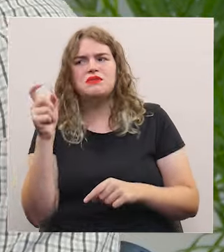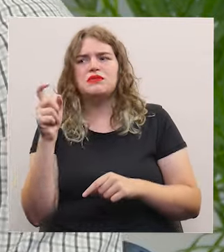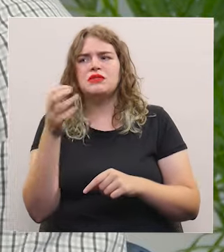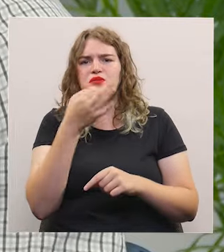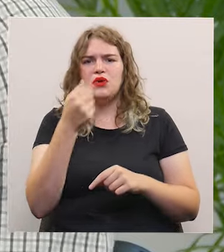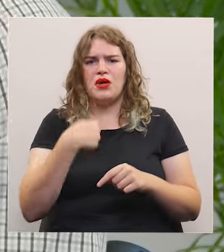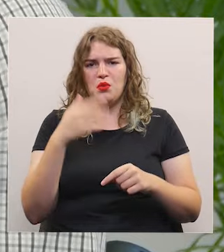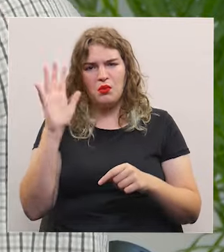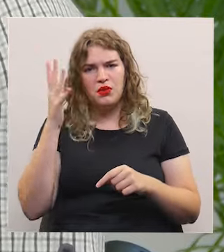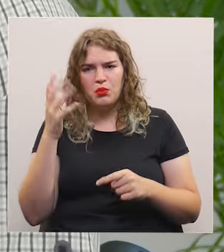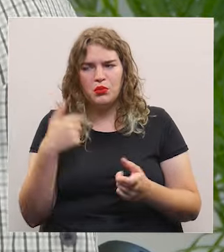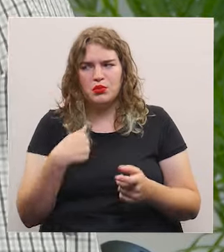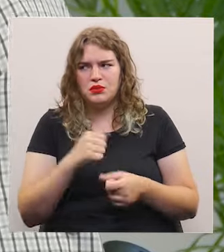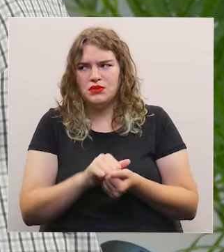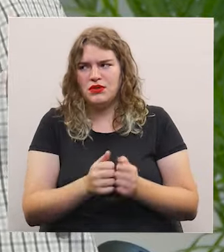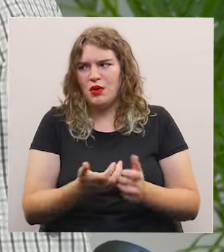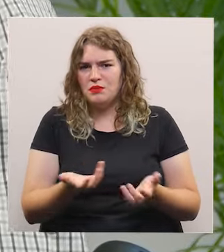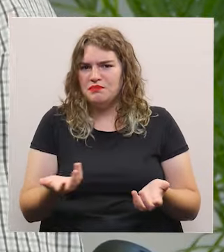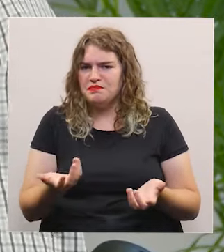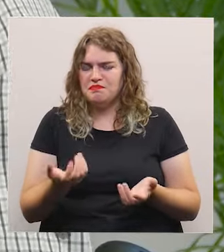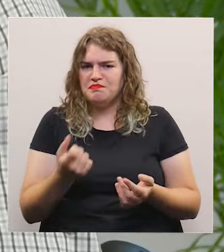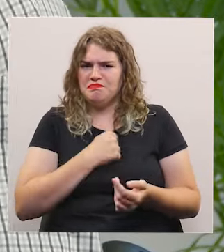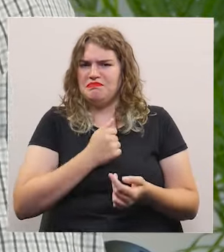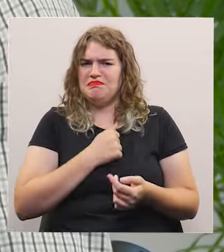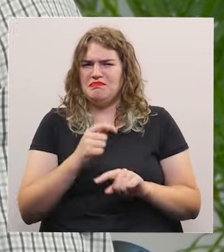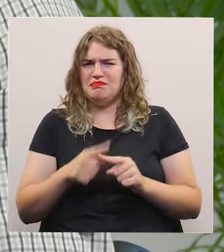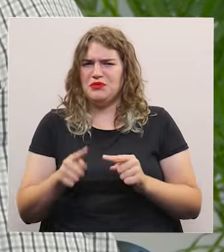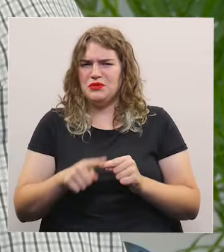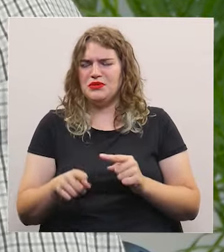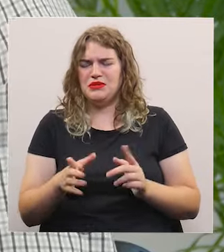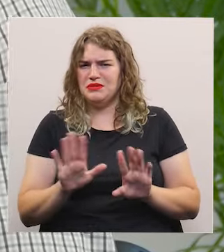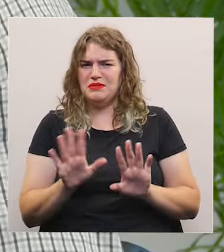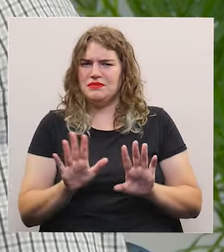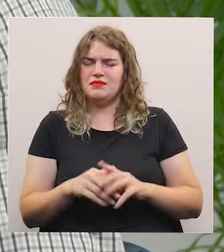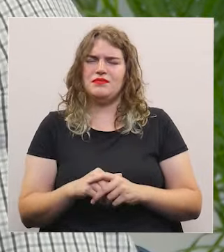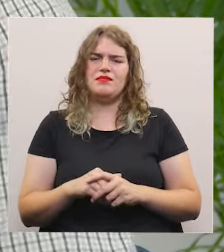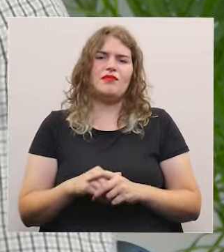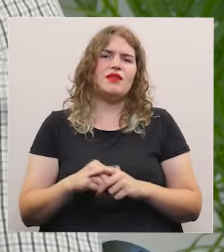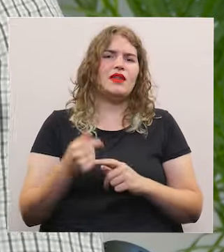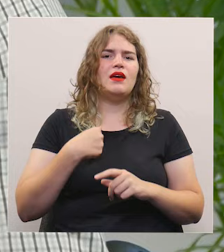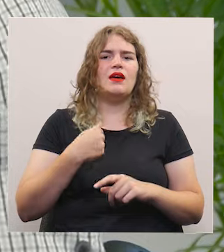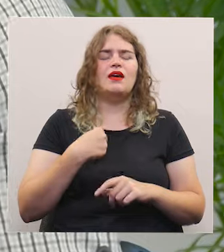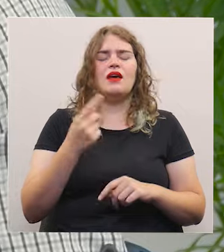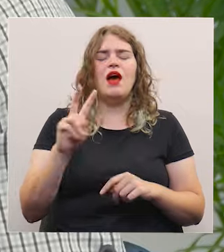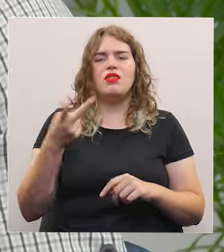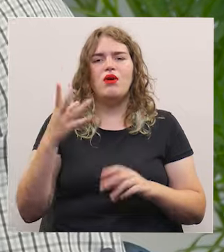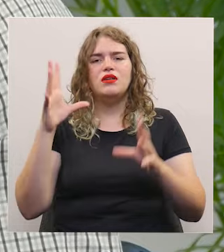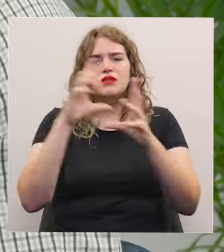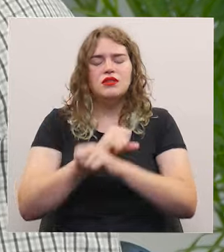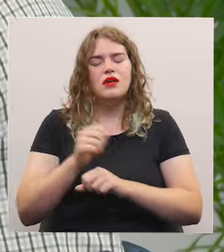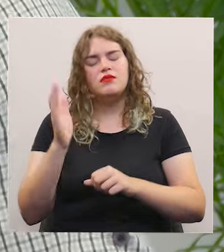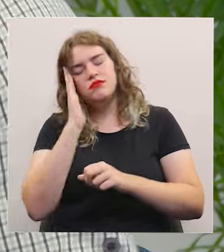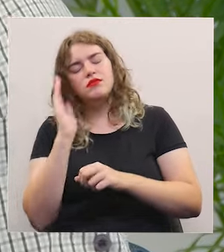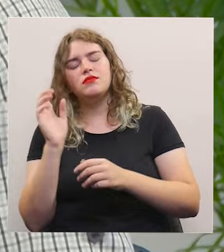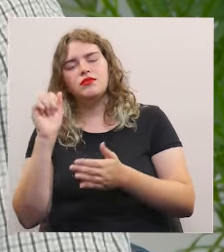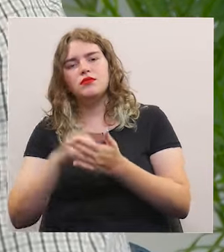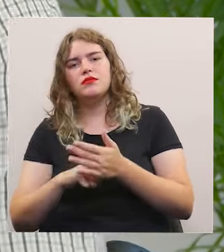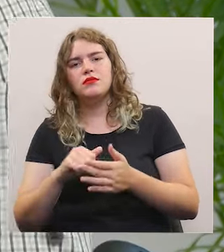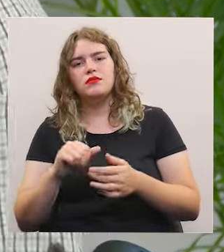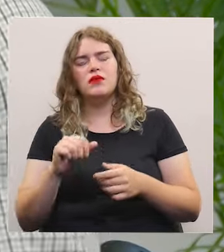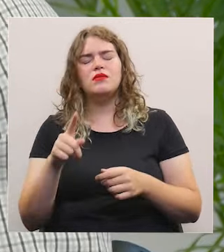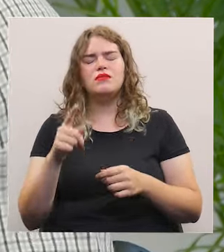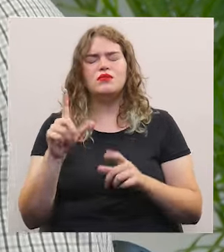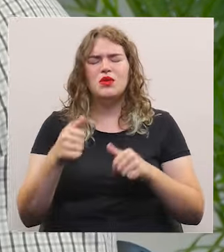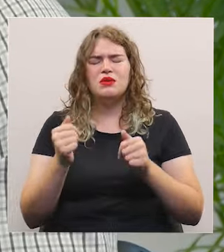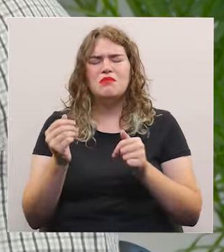poate zice că... Nici eu, am zis, Florin, ai clacat, zic așa ceva, zic, a doua seară dorm la loc și zic,